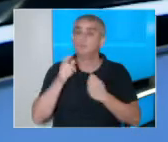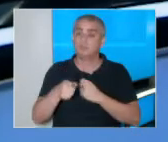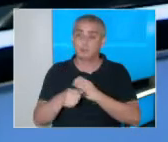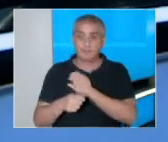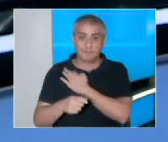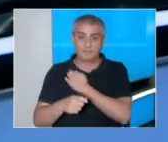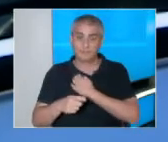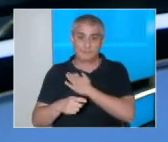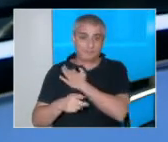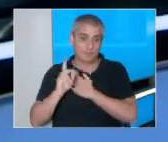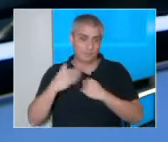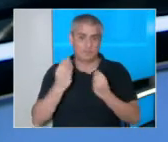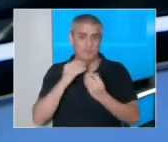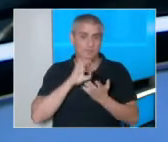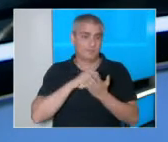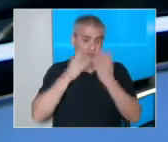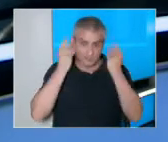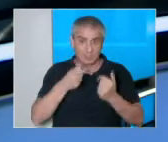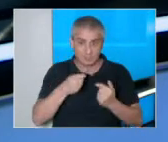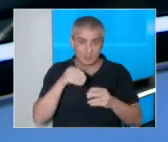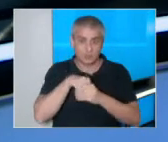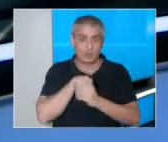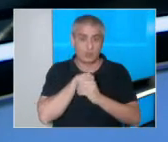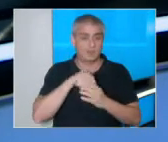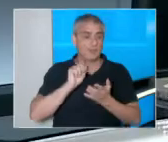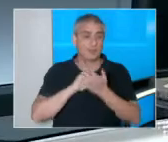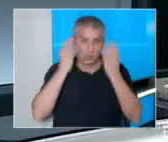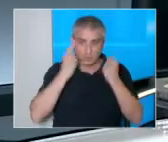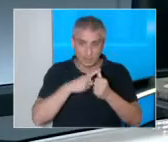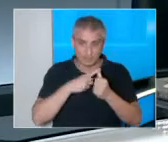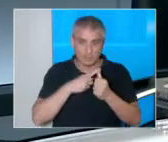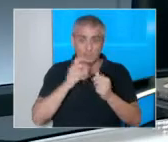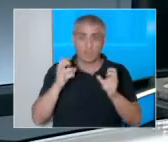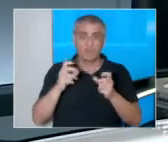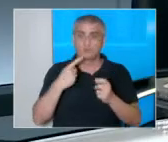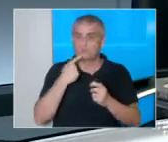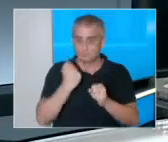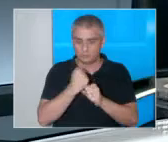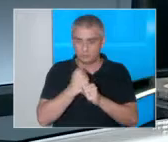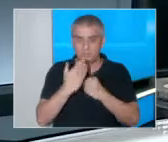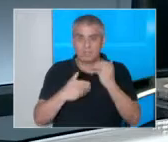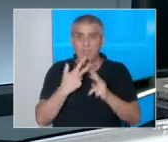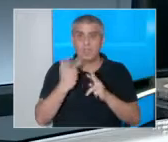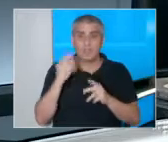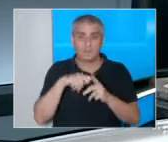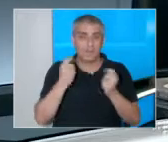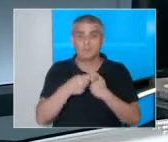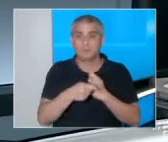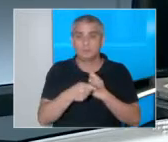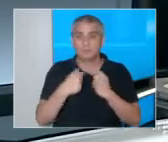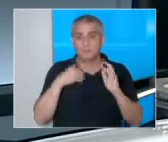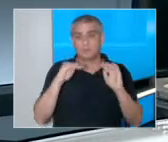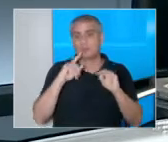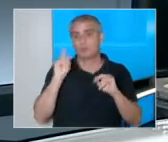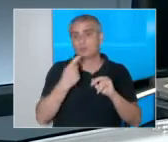האלו, יש צעדים של המיינסטרים החרדי, כולל העיתונות החרדית, ערוצי הרדיו החרדים, זאת אומרת, עושים צעדים רק על בסיס הפרסום הזה, אנחנו